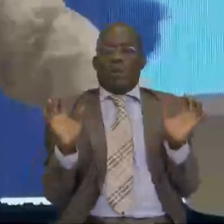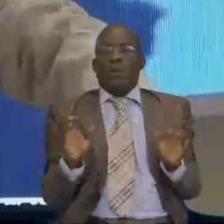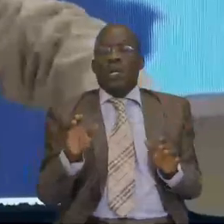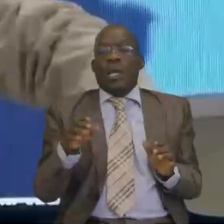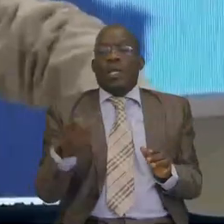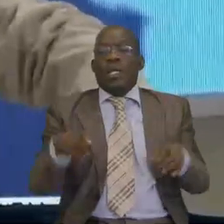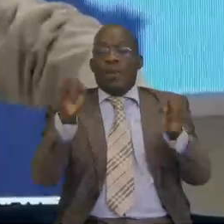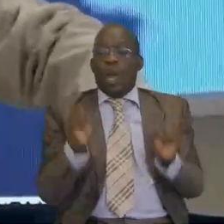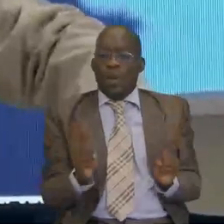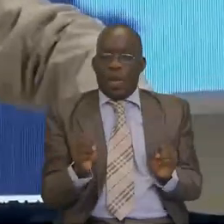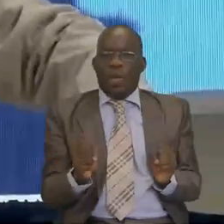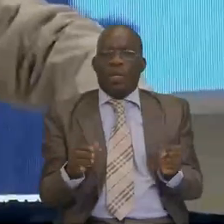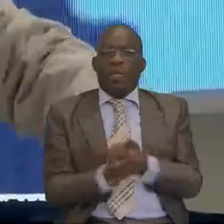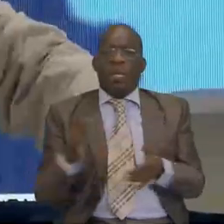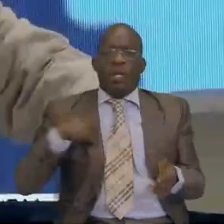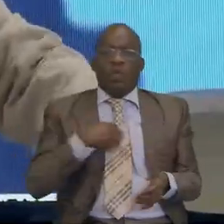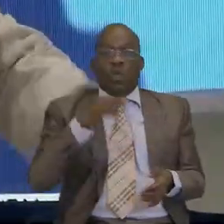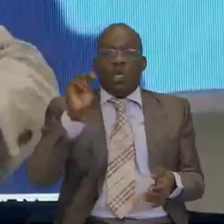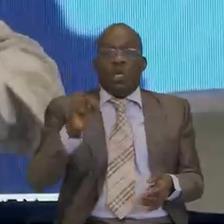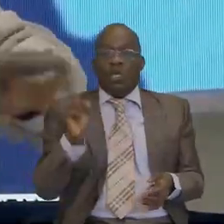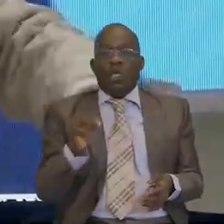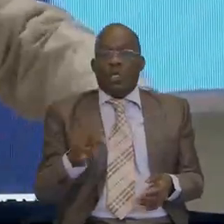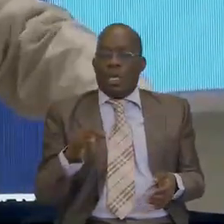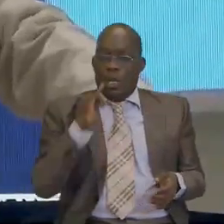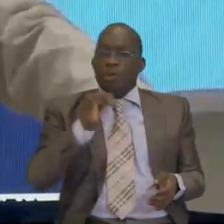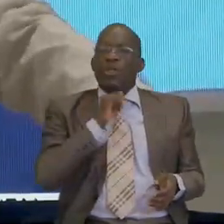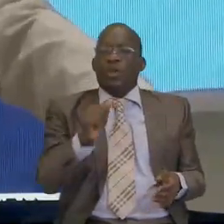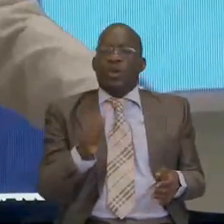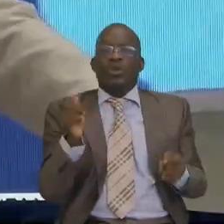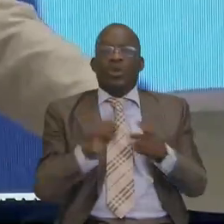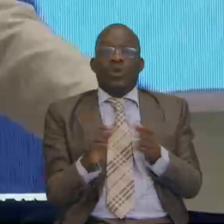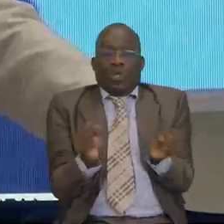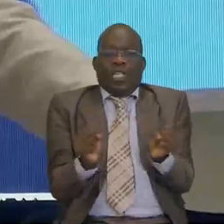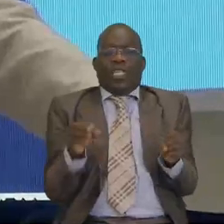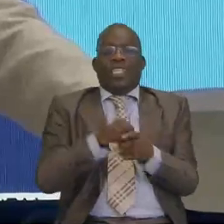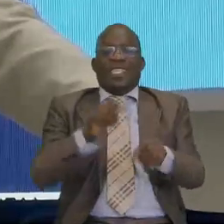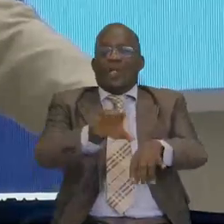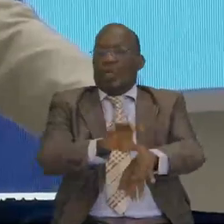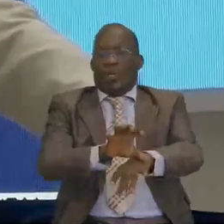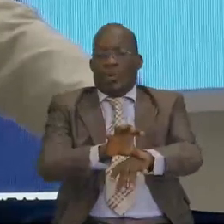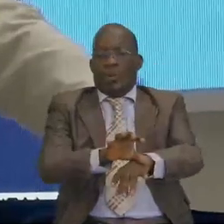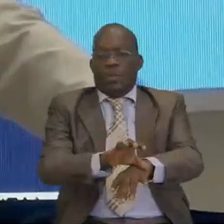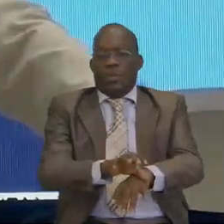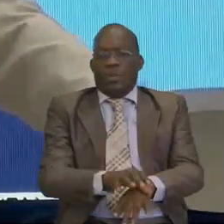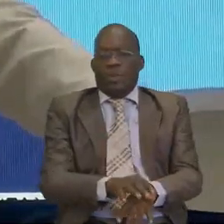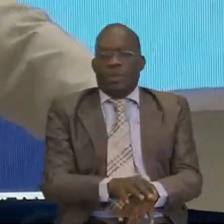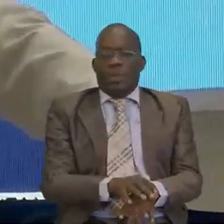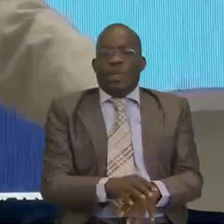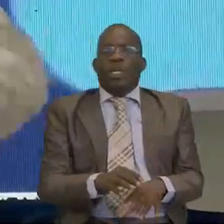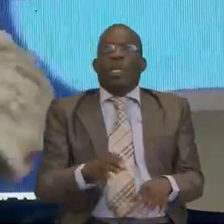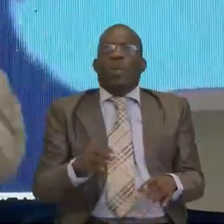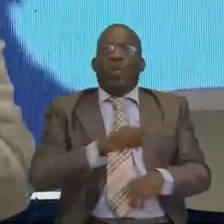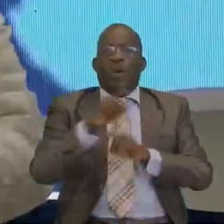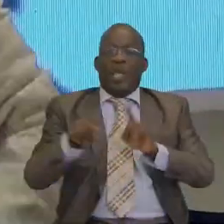Et ça, la puissance dont nous avons besoin. Ce n'est pas la puissance pour vibrer dans l'église. Au cours